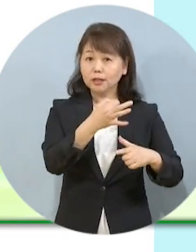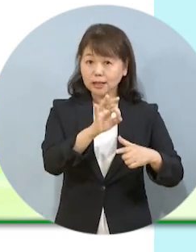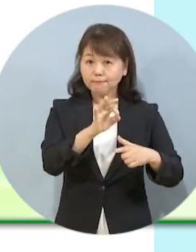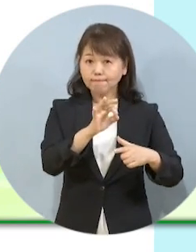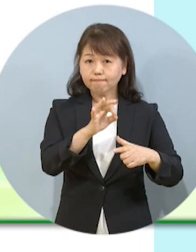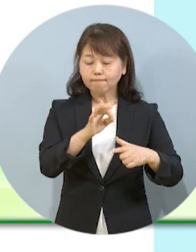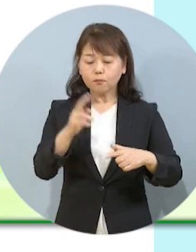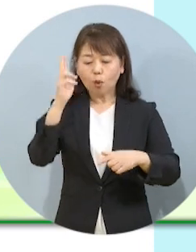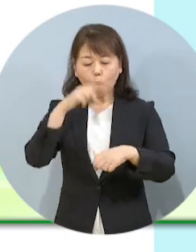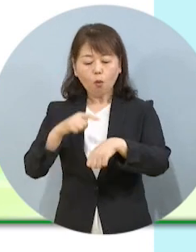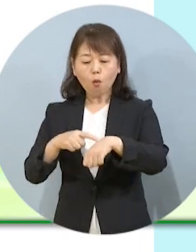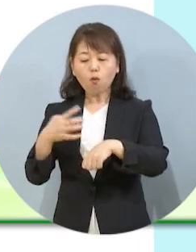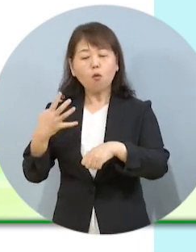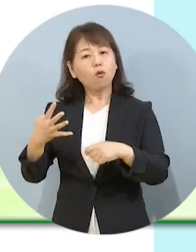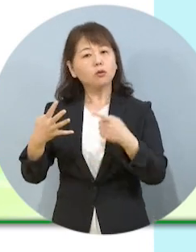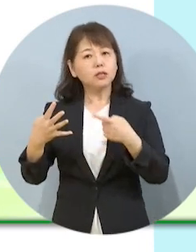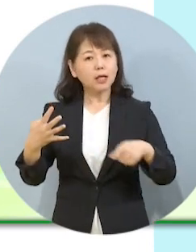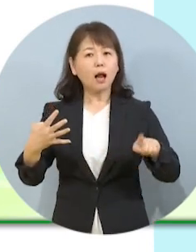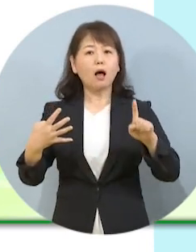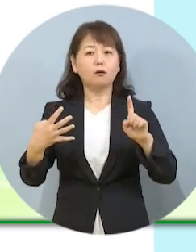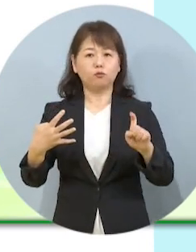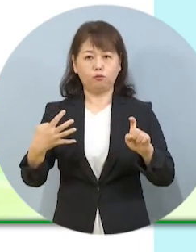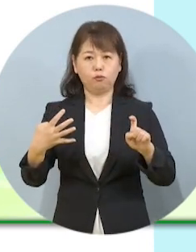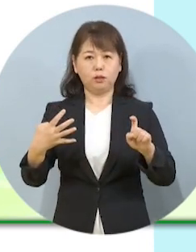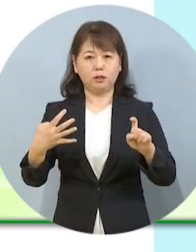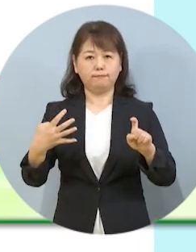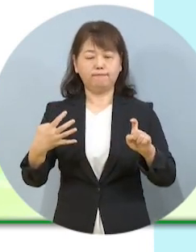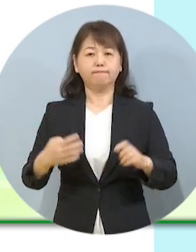日の午後4時から10時までです。